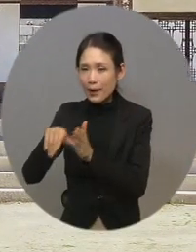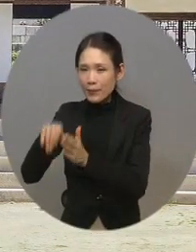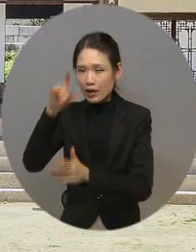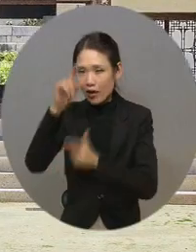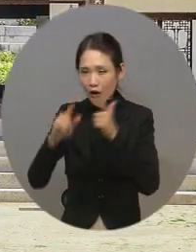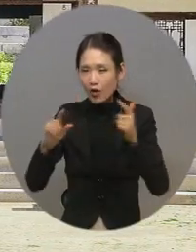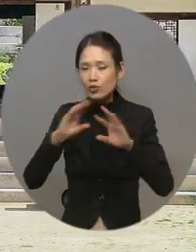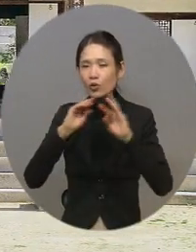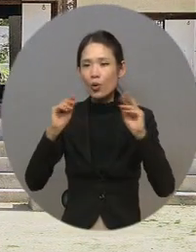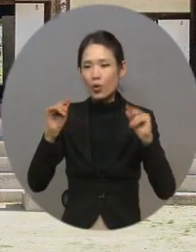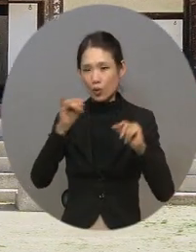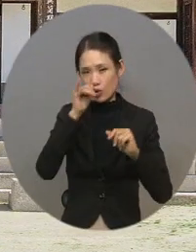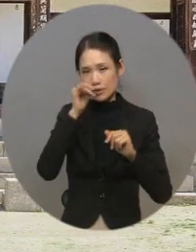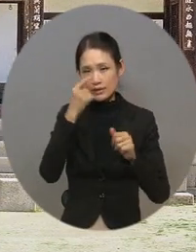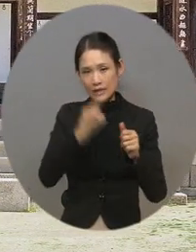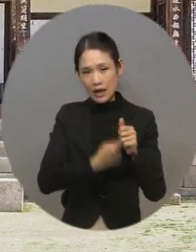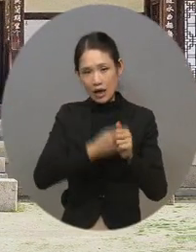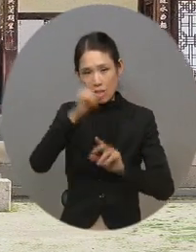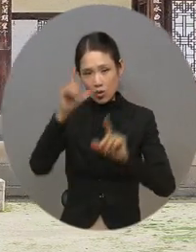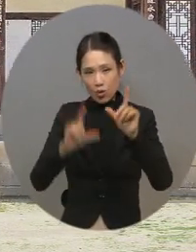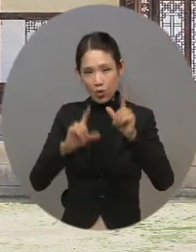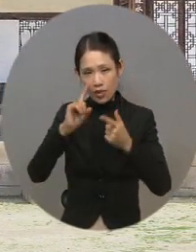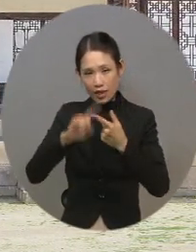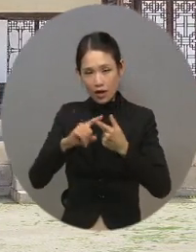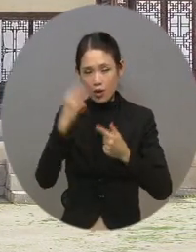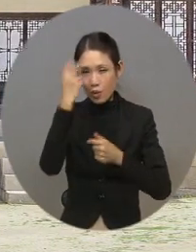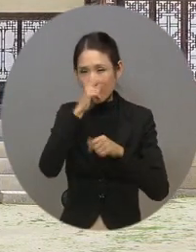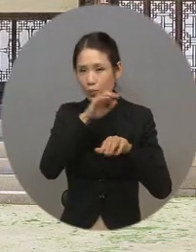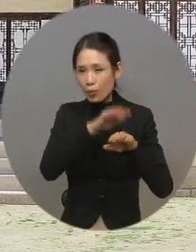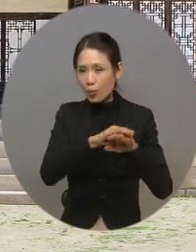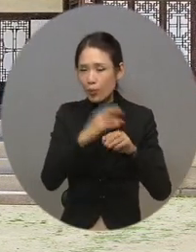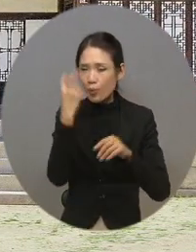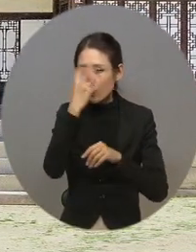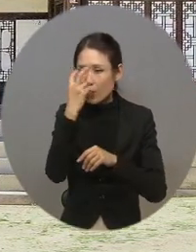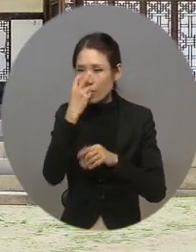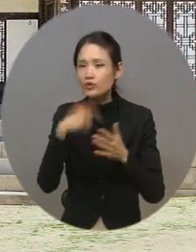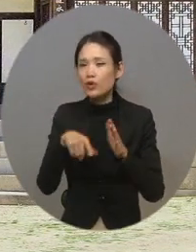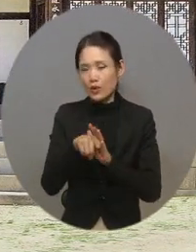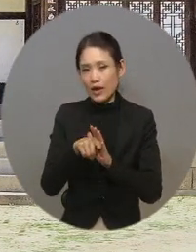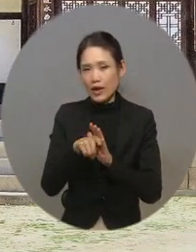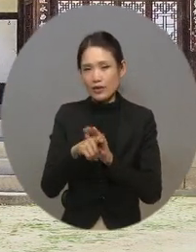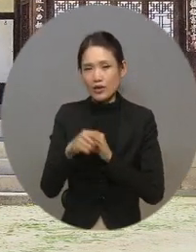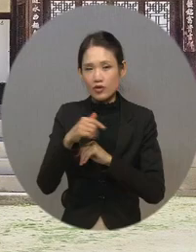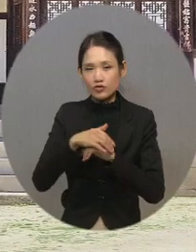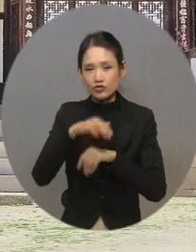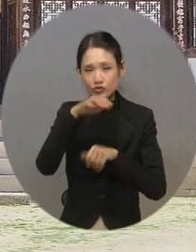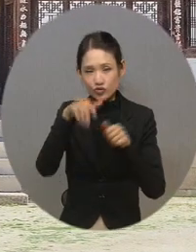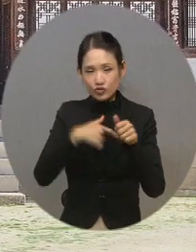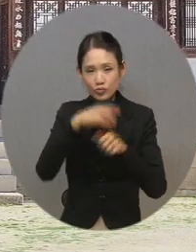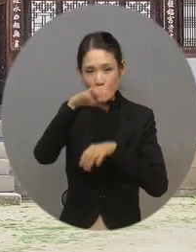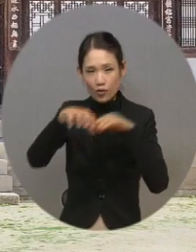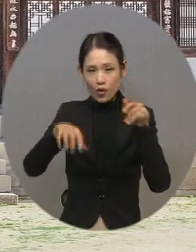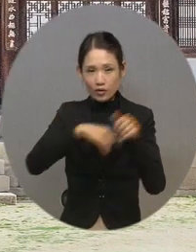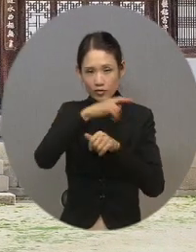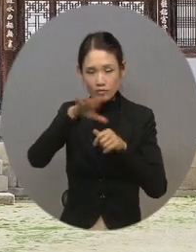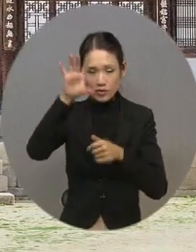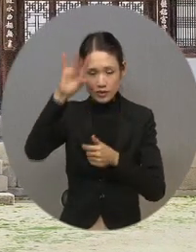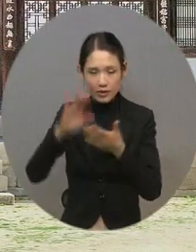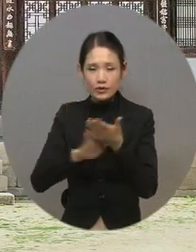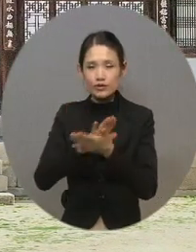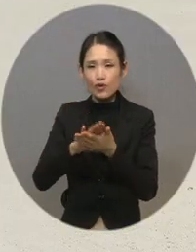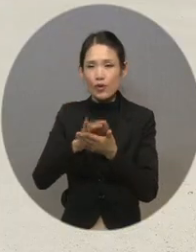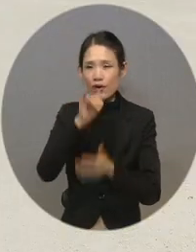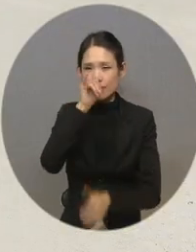그대로 보존하기 위해 건물을 세운 까닭에 궁궐의 격식에서 벗어나 주변 환경과 뛰어난 조화를 이루기